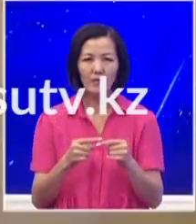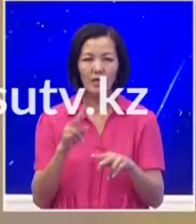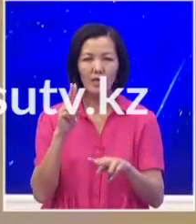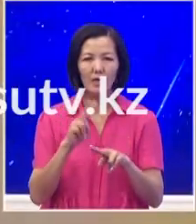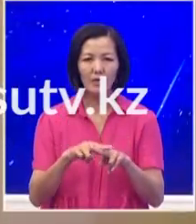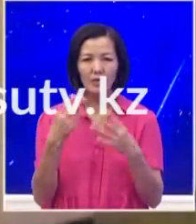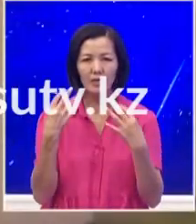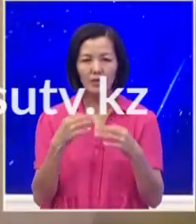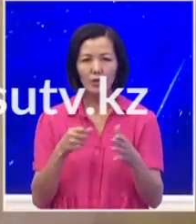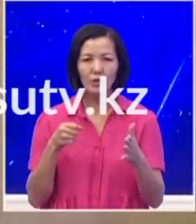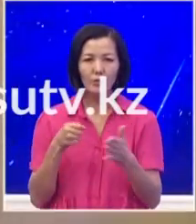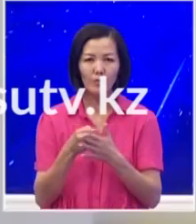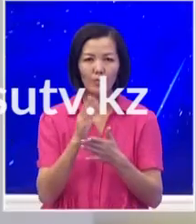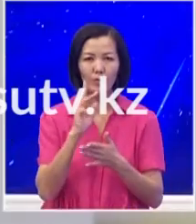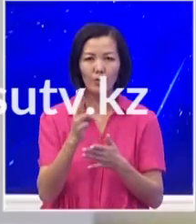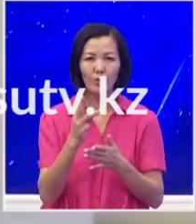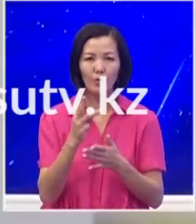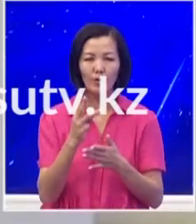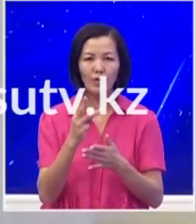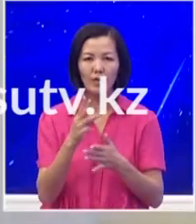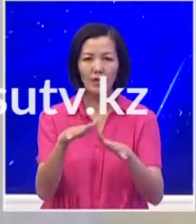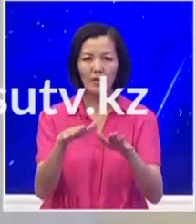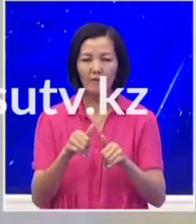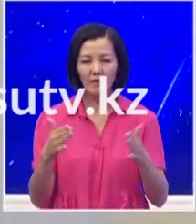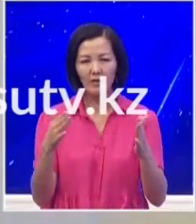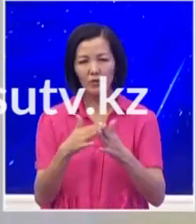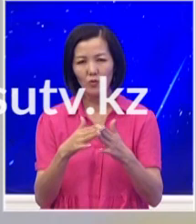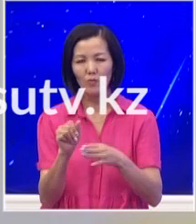свободы сроком от 3 до 7 лет с конфискацией имущества.